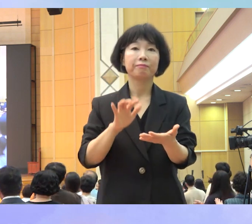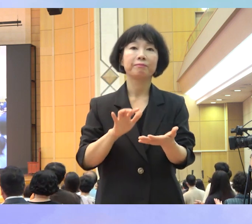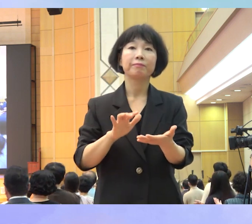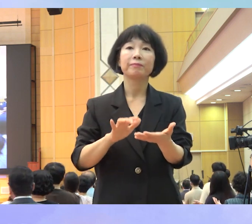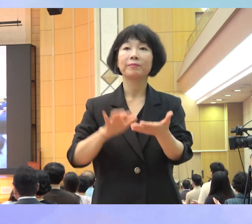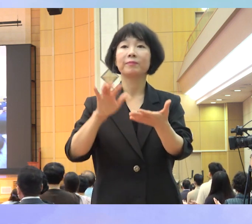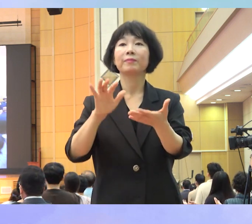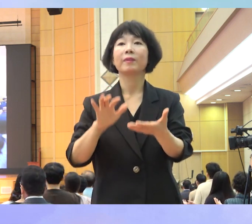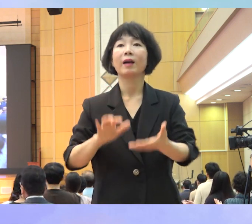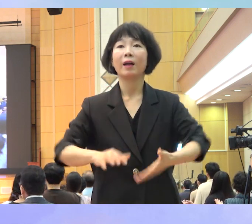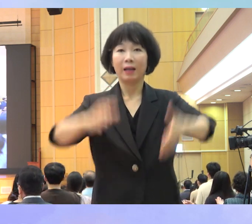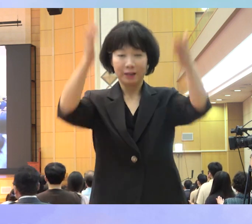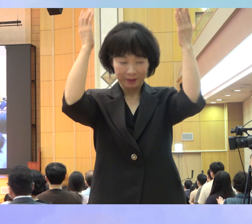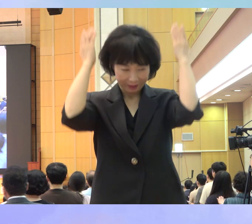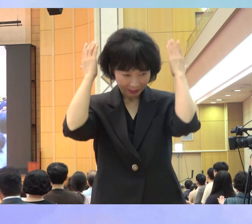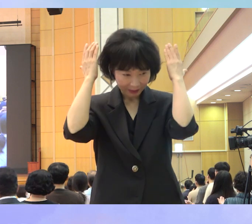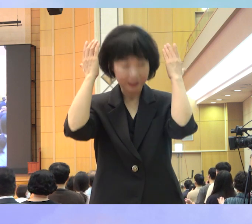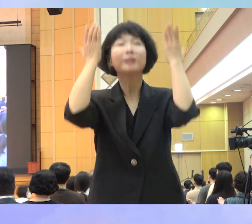당신은 사랑받기 위해,